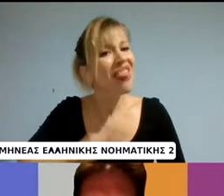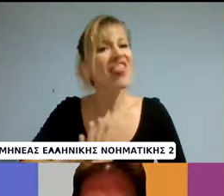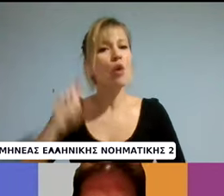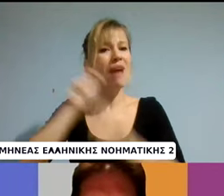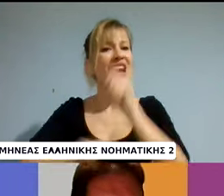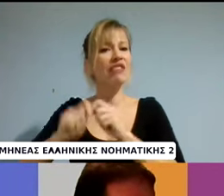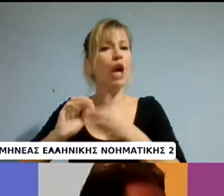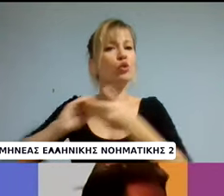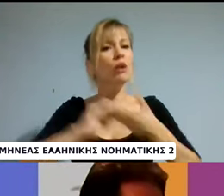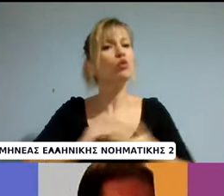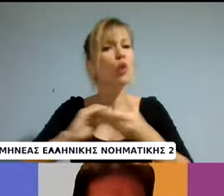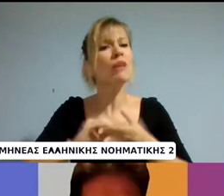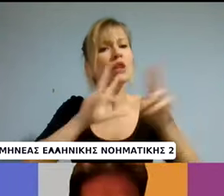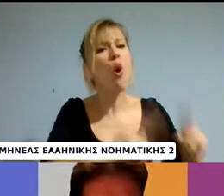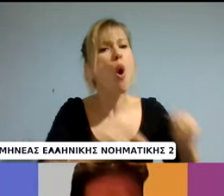ιατρικό?